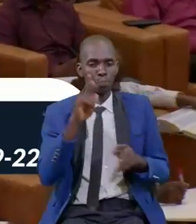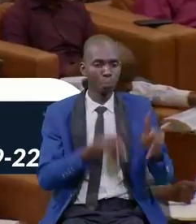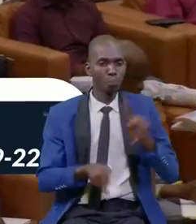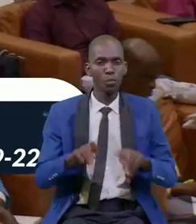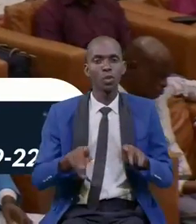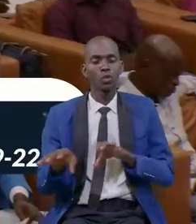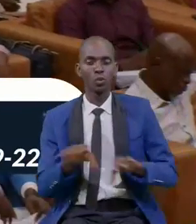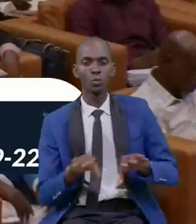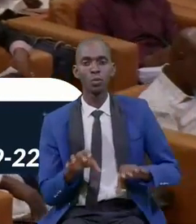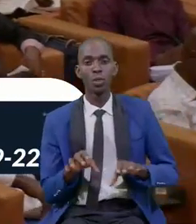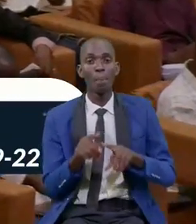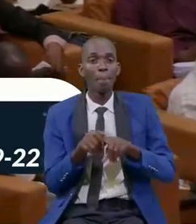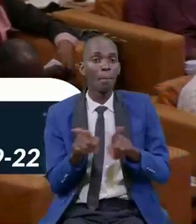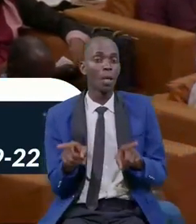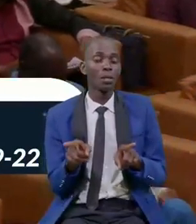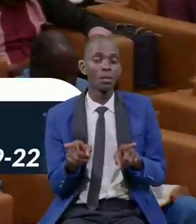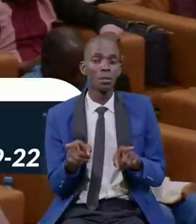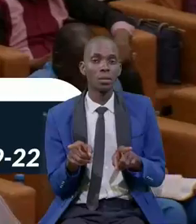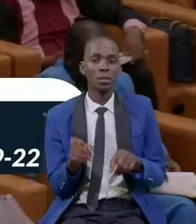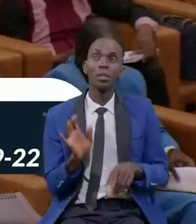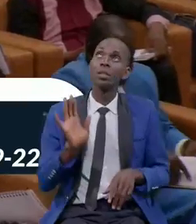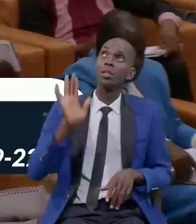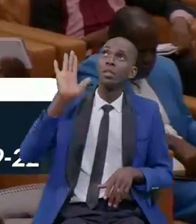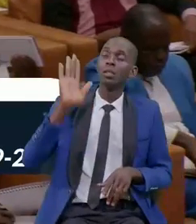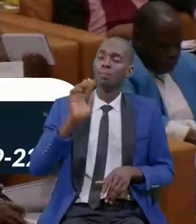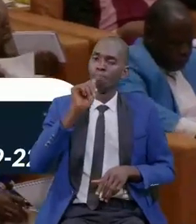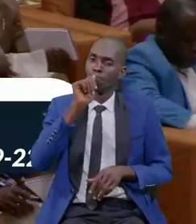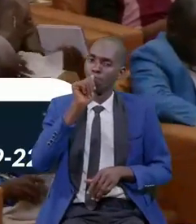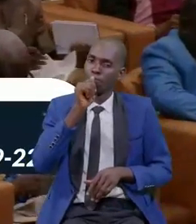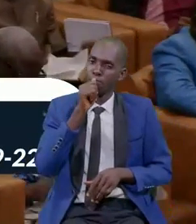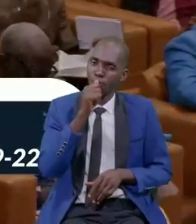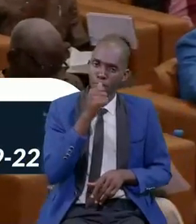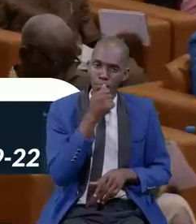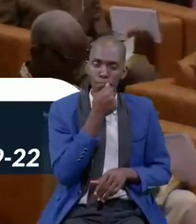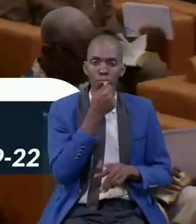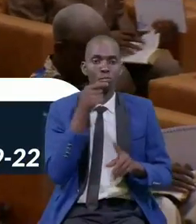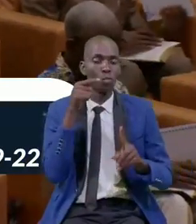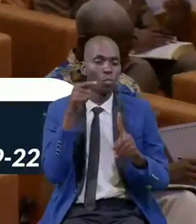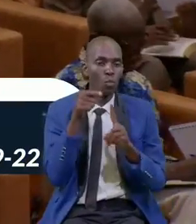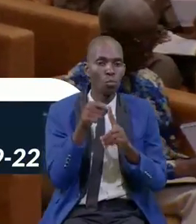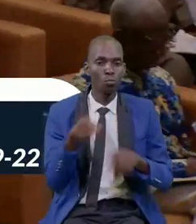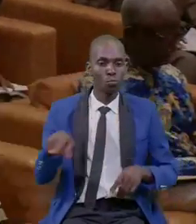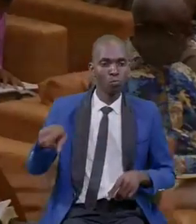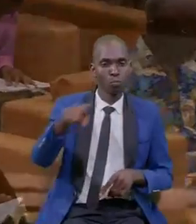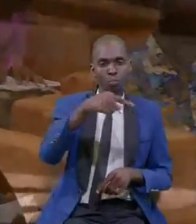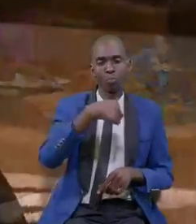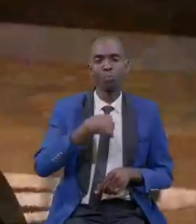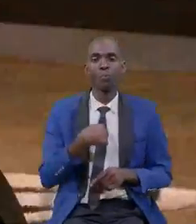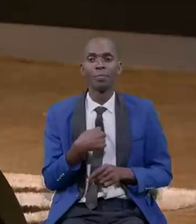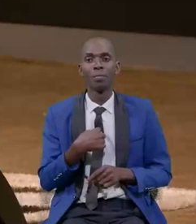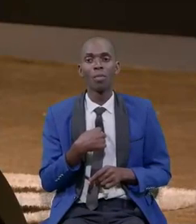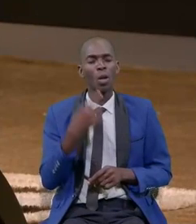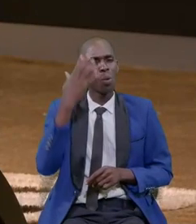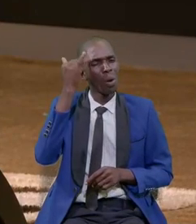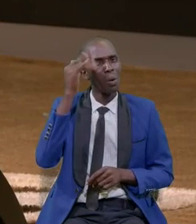croient. Mais il use de patience envers vous, envers nous tous.